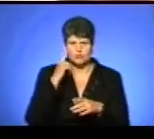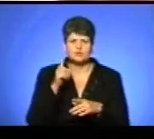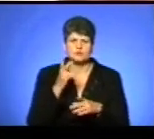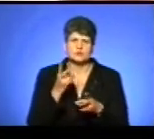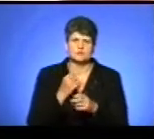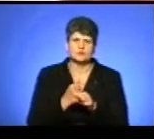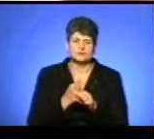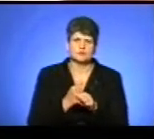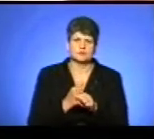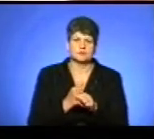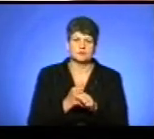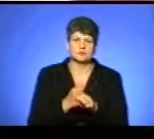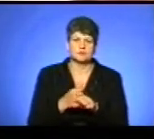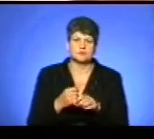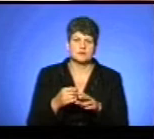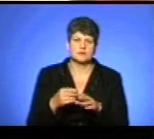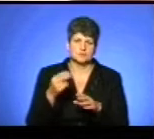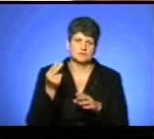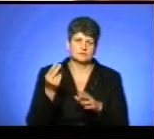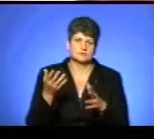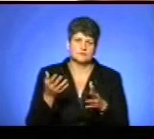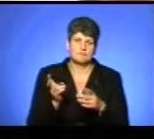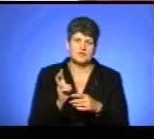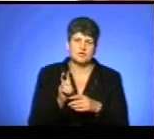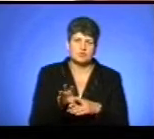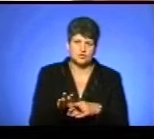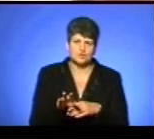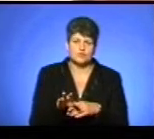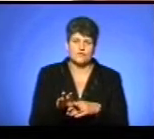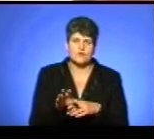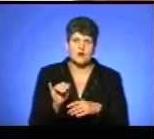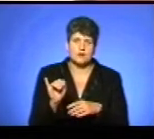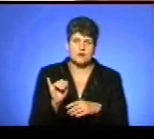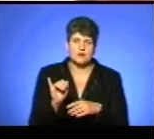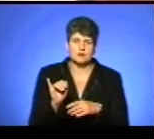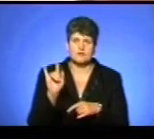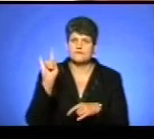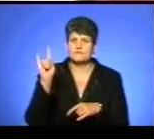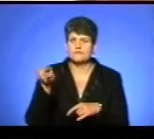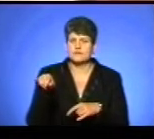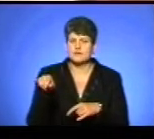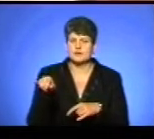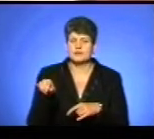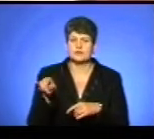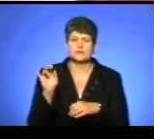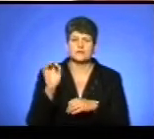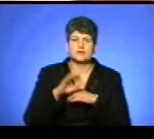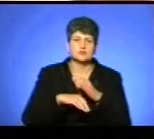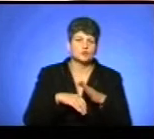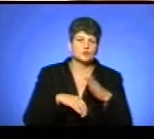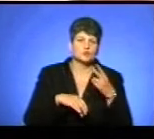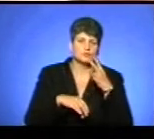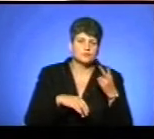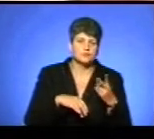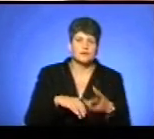Ну, просто біле, ну там не біле, в даному випадку. Просто до нього підійшов, якраз сонце, бо в мене вікна на західну сторону виходить. Я підійшов до нього